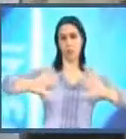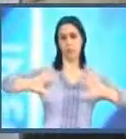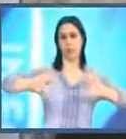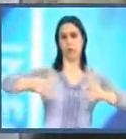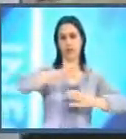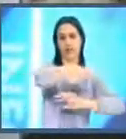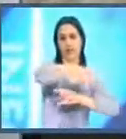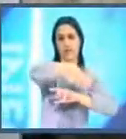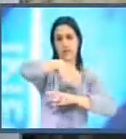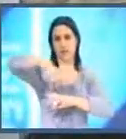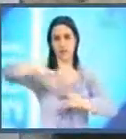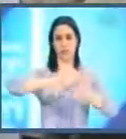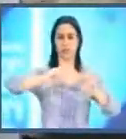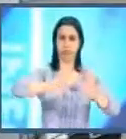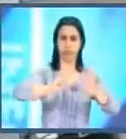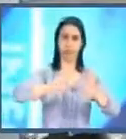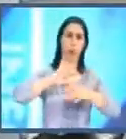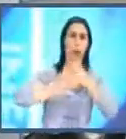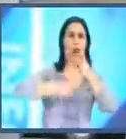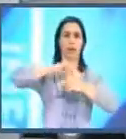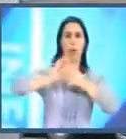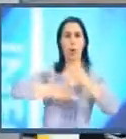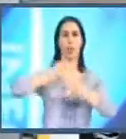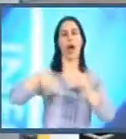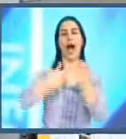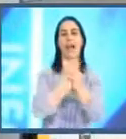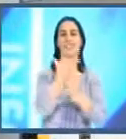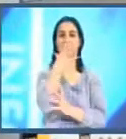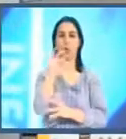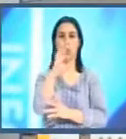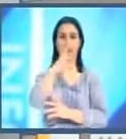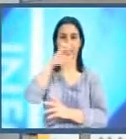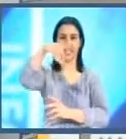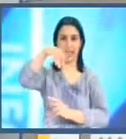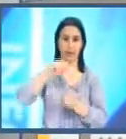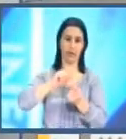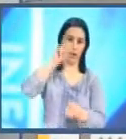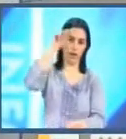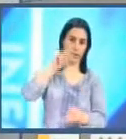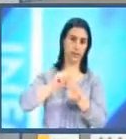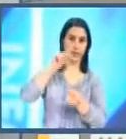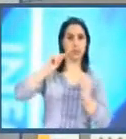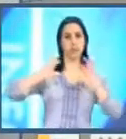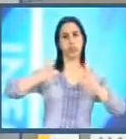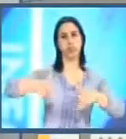arada, que el que fa és voltejar la sorra fins a 50 centímetres de fondària i aquesta